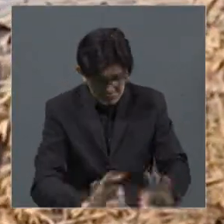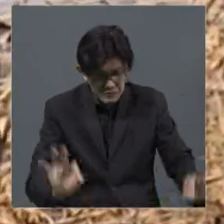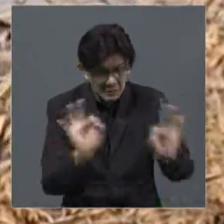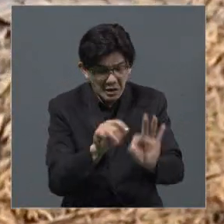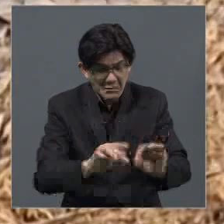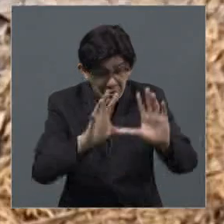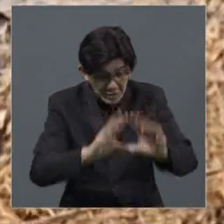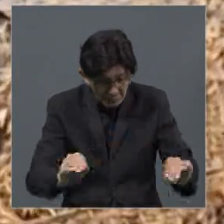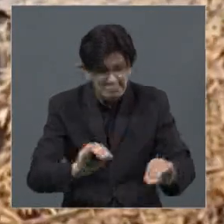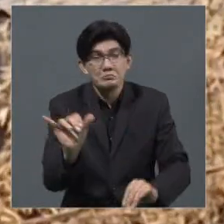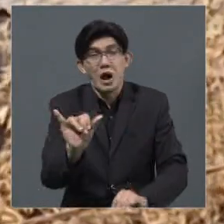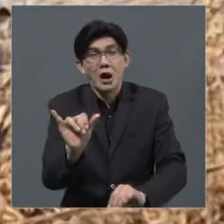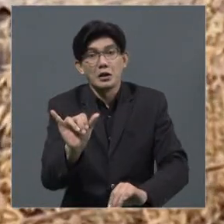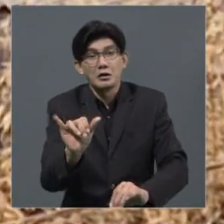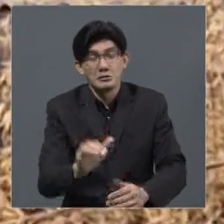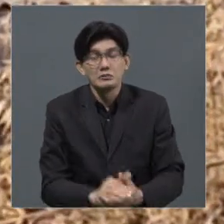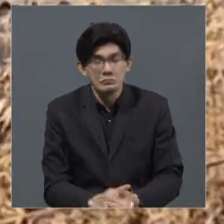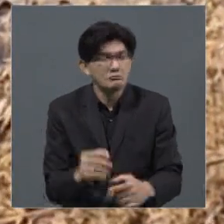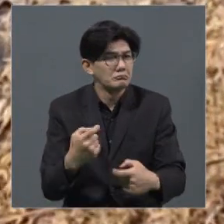การดับไฟนั้นค่อนข้างยากนะครับ